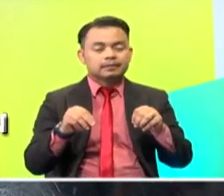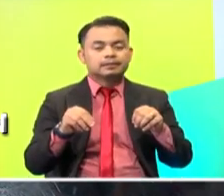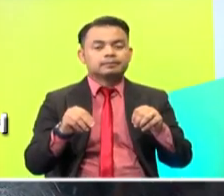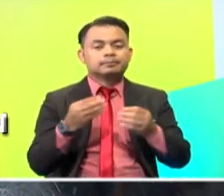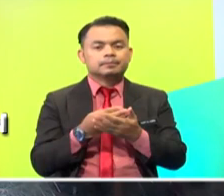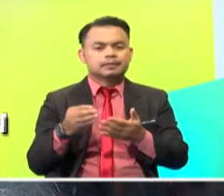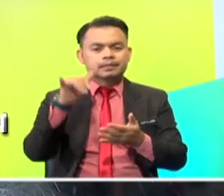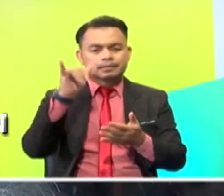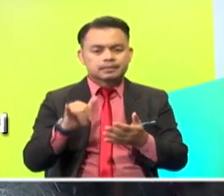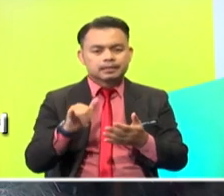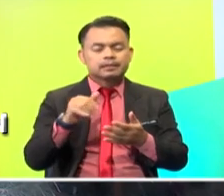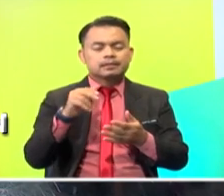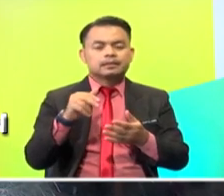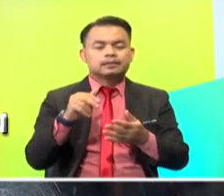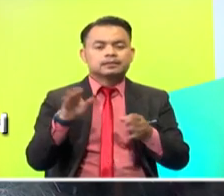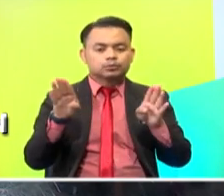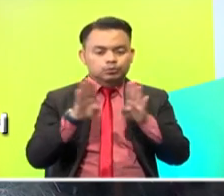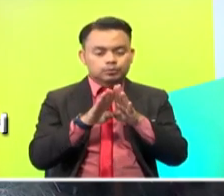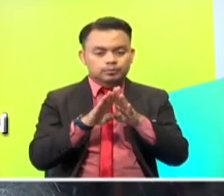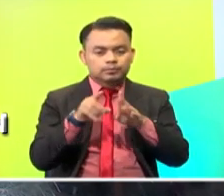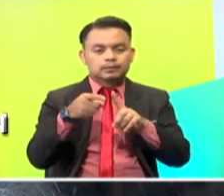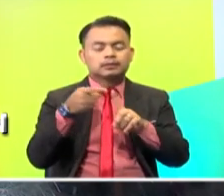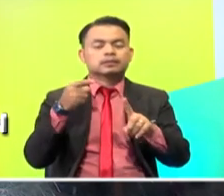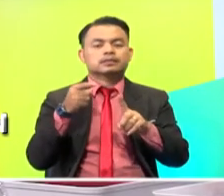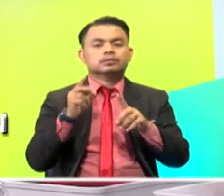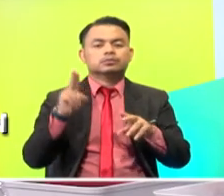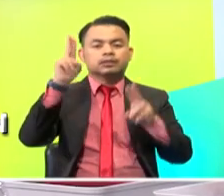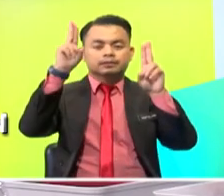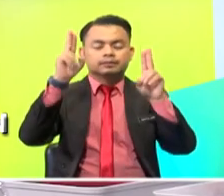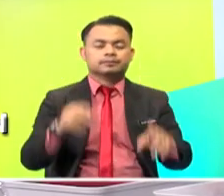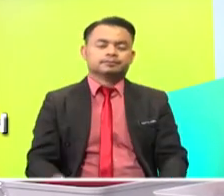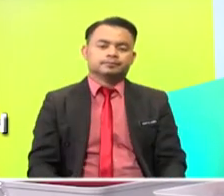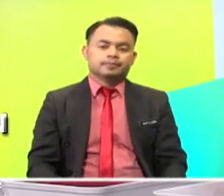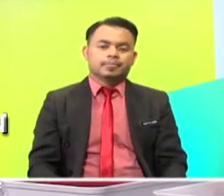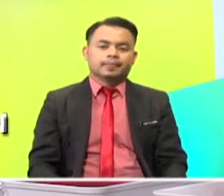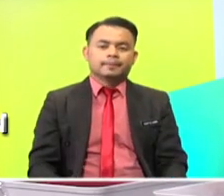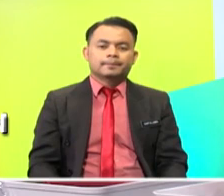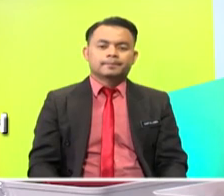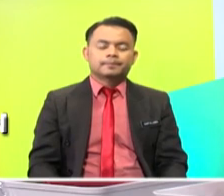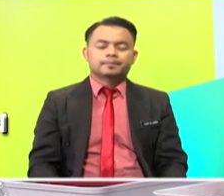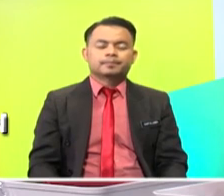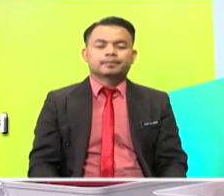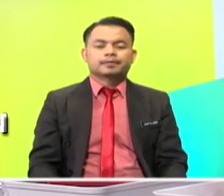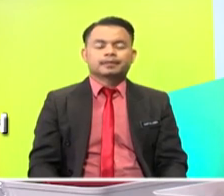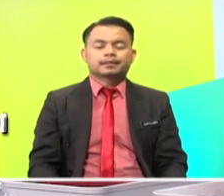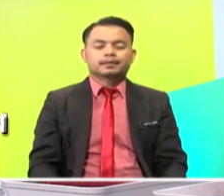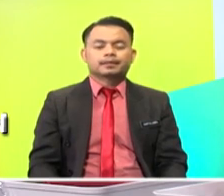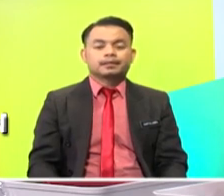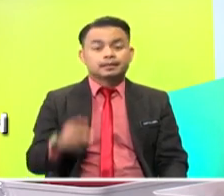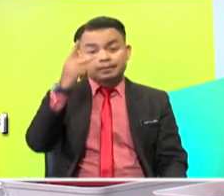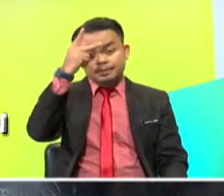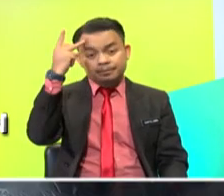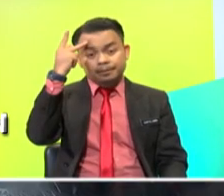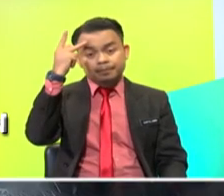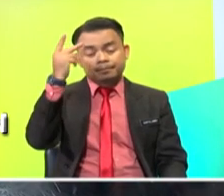Kenapa gak Hai sebab kadang-kadang kalau Kak rumah tuh si Lita bekas biasa Timur aduk letak dalam y sebab